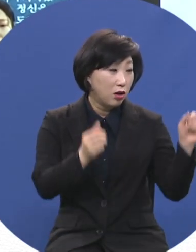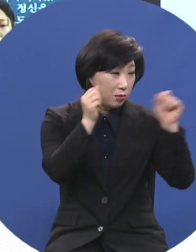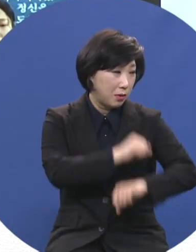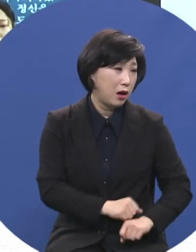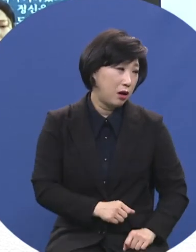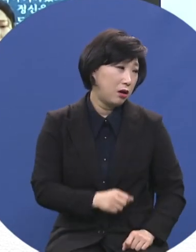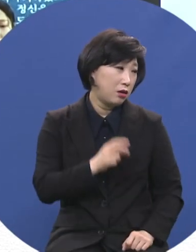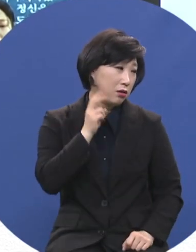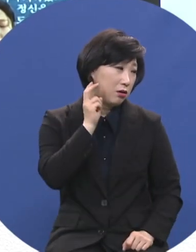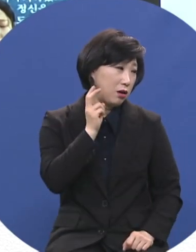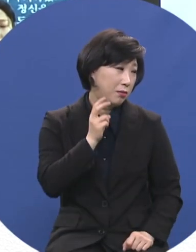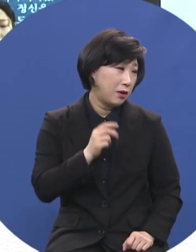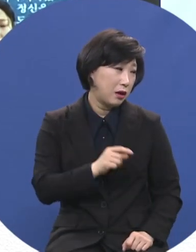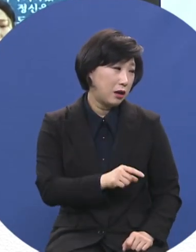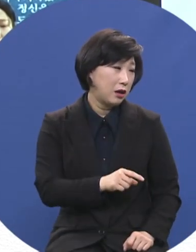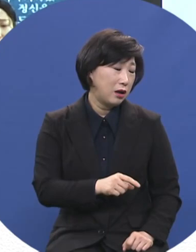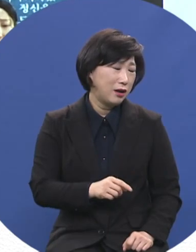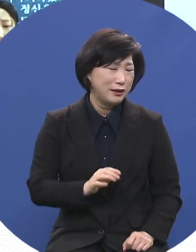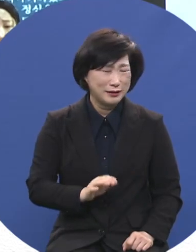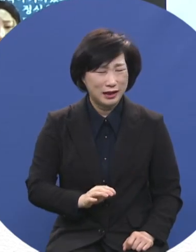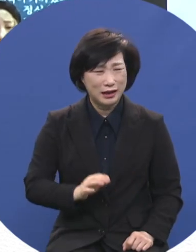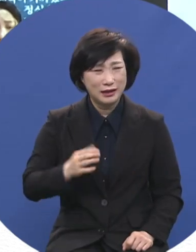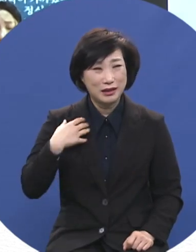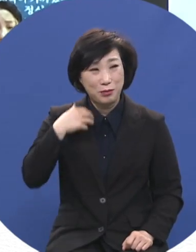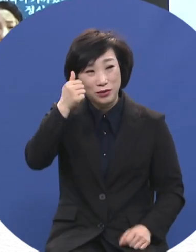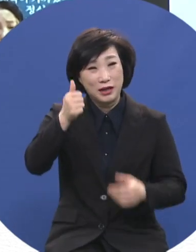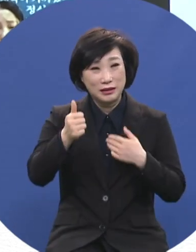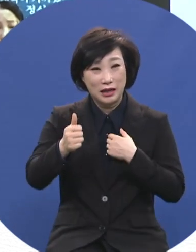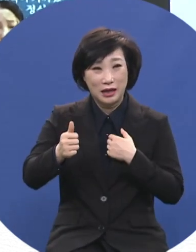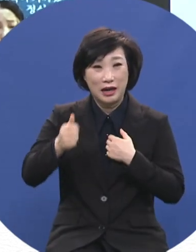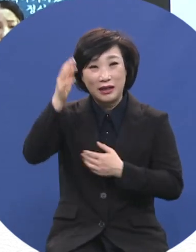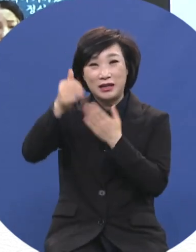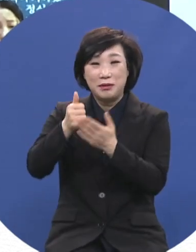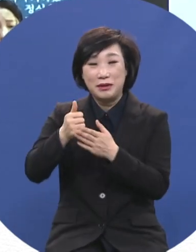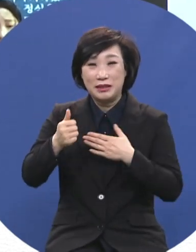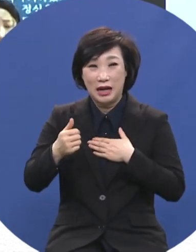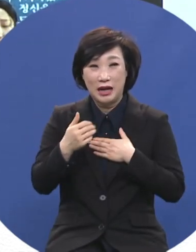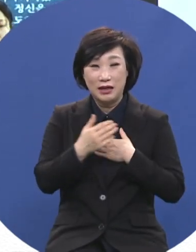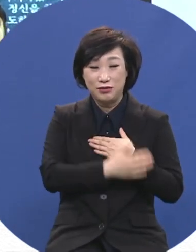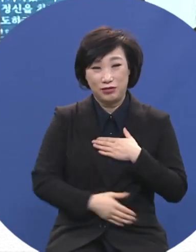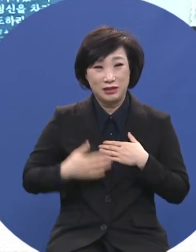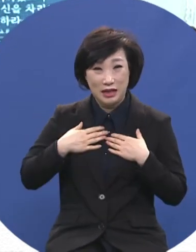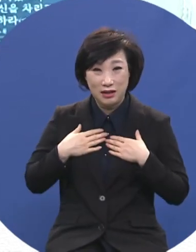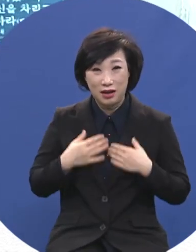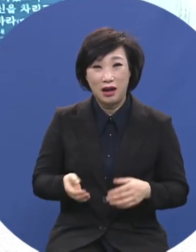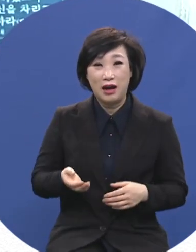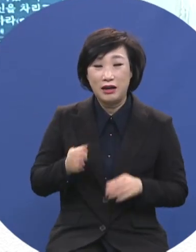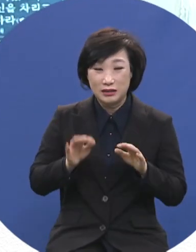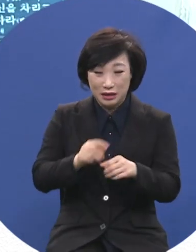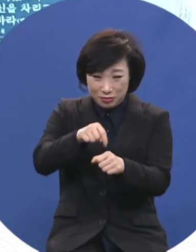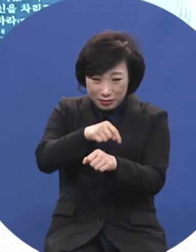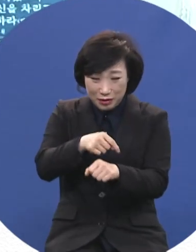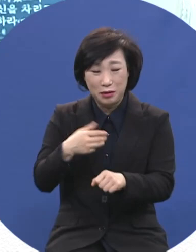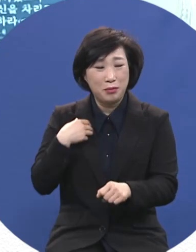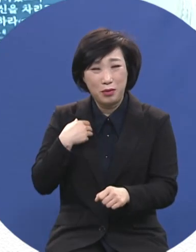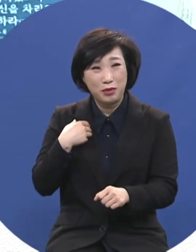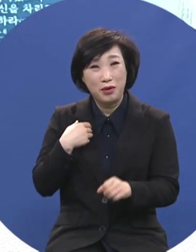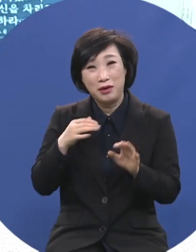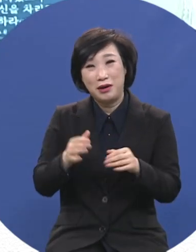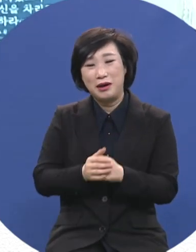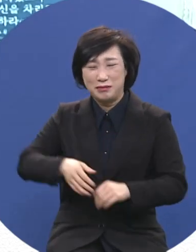응? 하나님이 그렇게 담임 목사를 통해서 연약한 몸을 이끌고 시간 가는 줄도 모르고